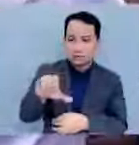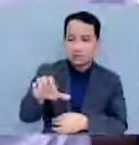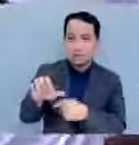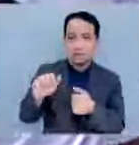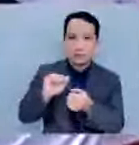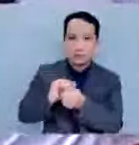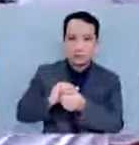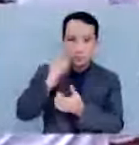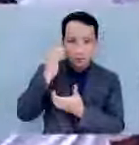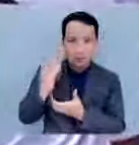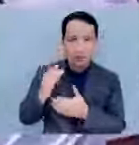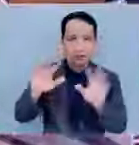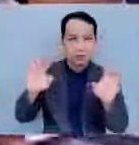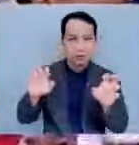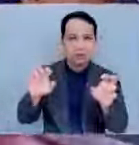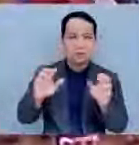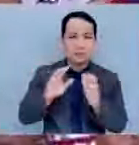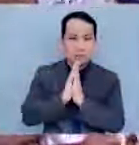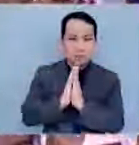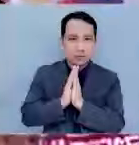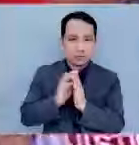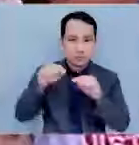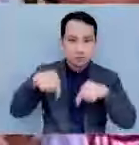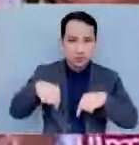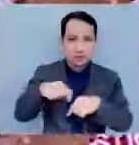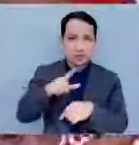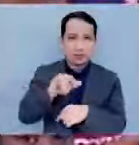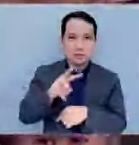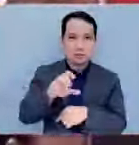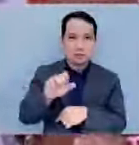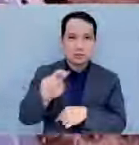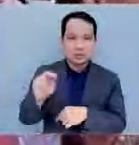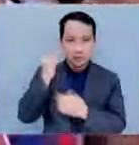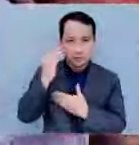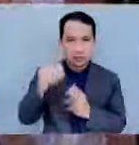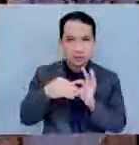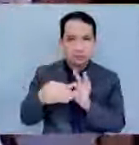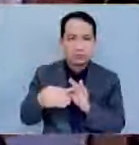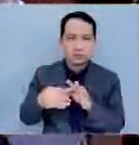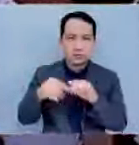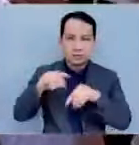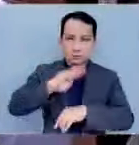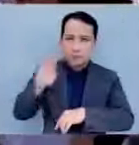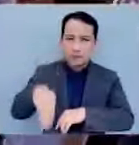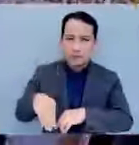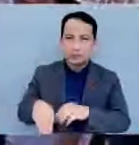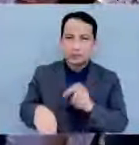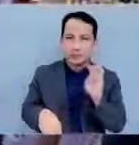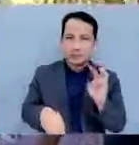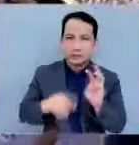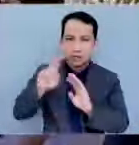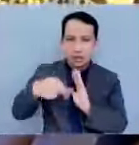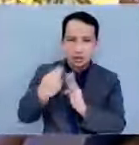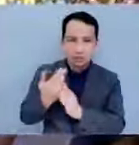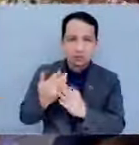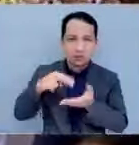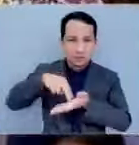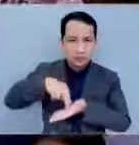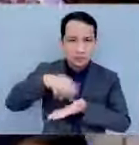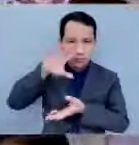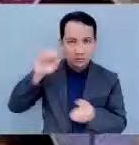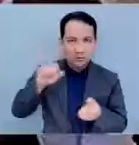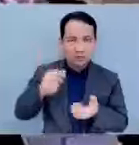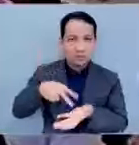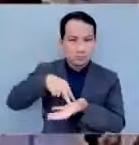sa isang prayer rally dito sa Liwasang Bonifacio sa Maynila. May halos 6 na oras na silang nakatayo, nagtatalon